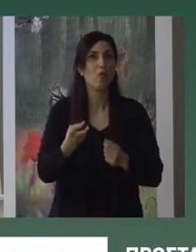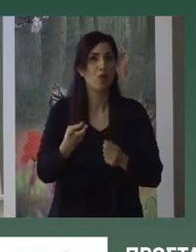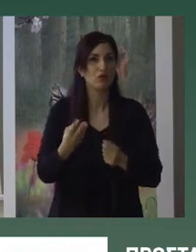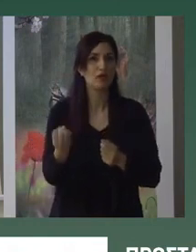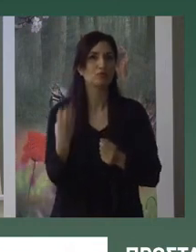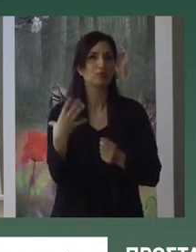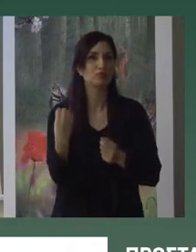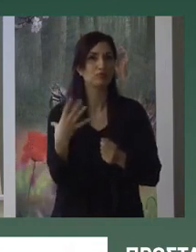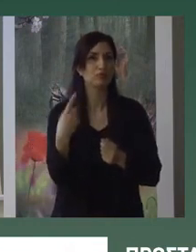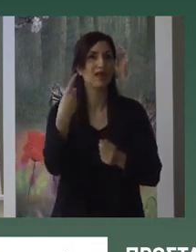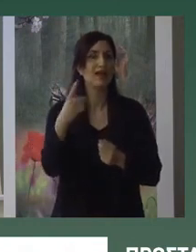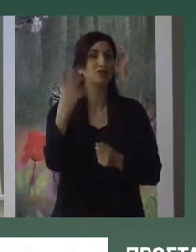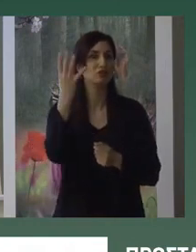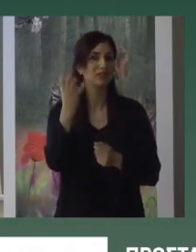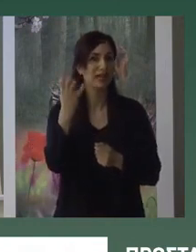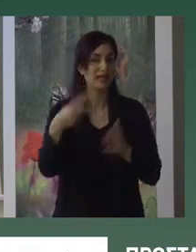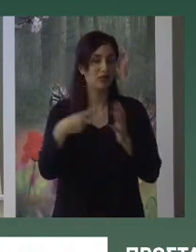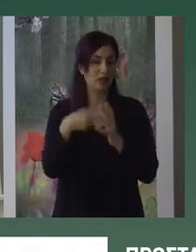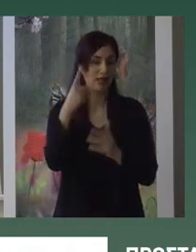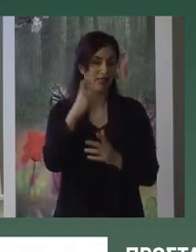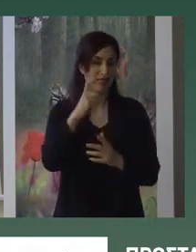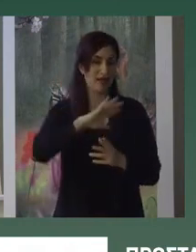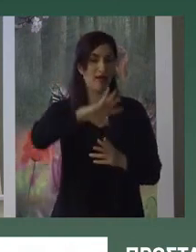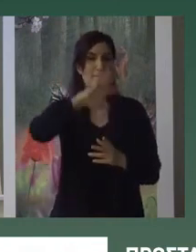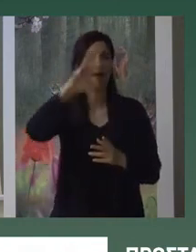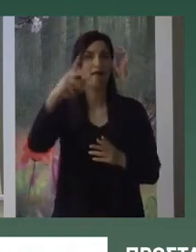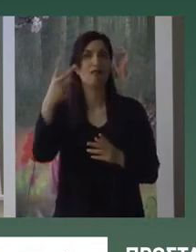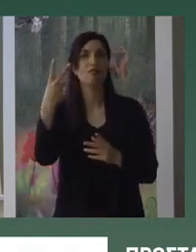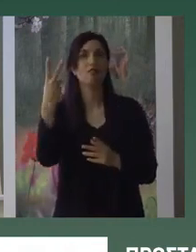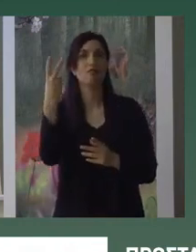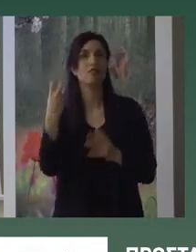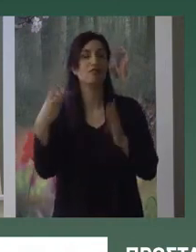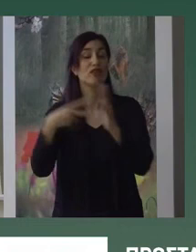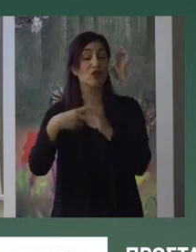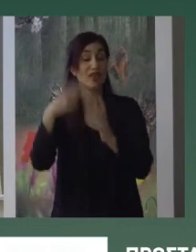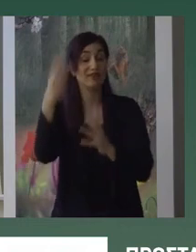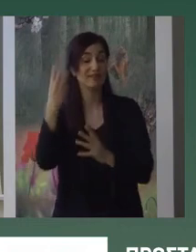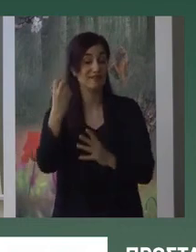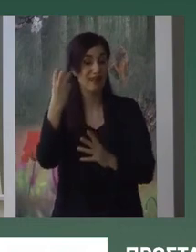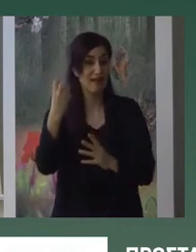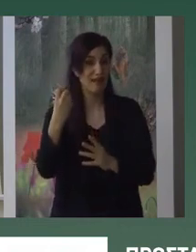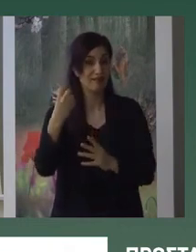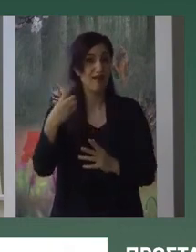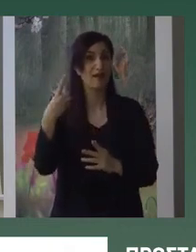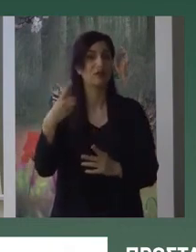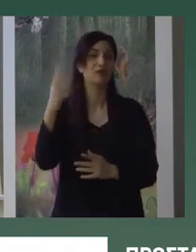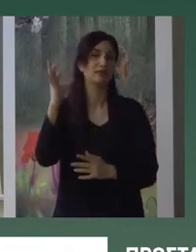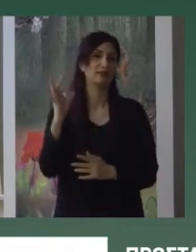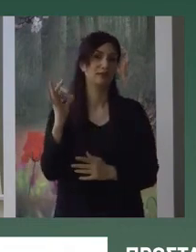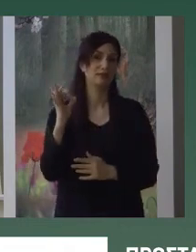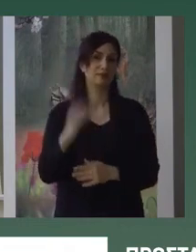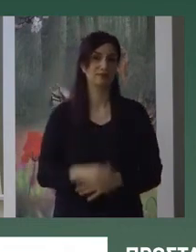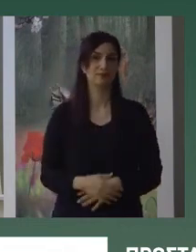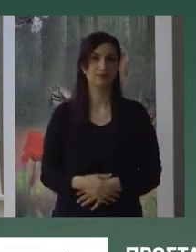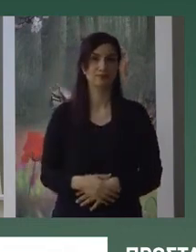2010 με 140 γραμμάρια, φτάνουμε το 2030 με 60 γραμμάρια. Πώς μπορεί να το κάνεις αυτό? Καθαρά καύσιμα, καθαρότερα μάλλον καύσιμα, και